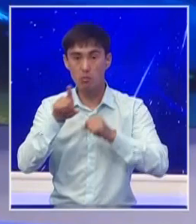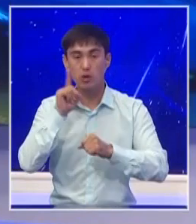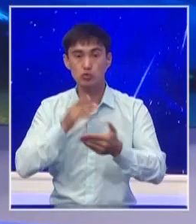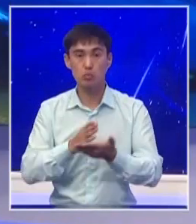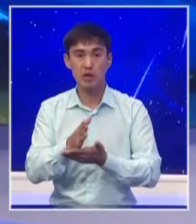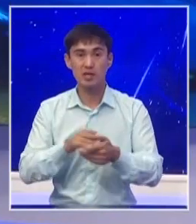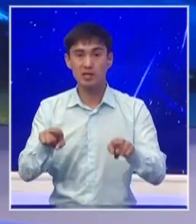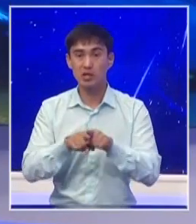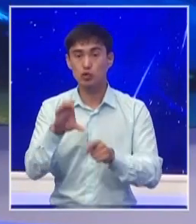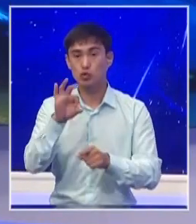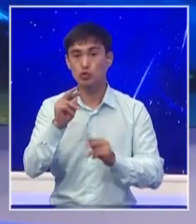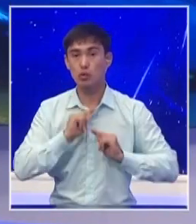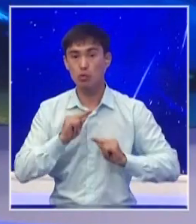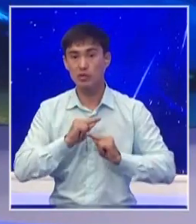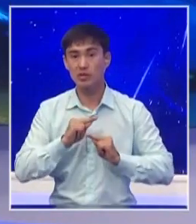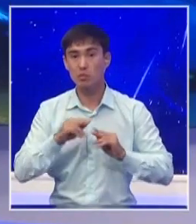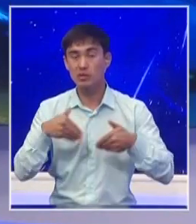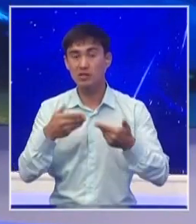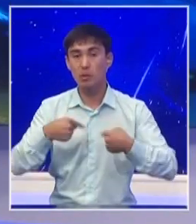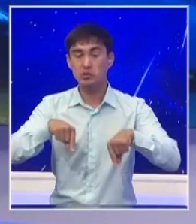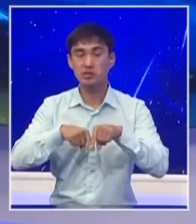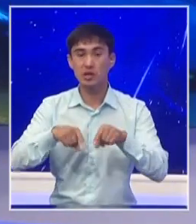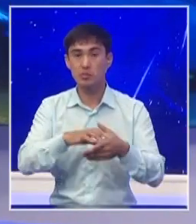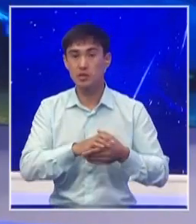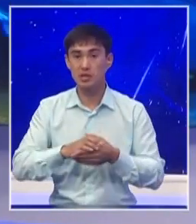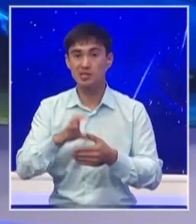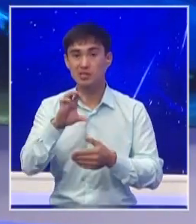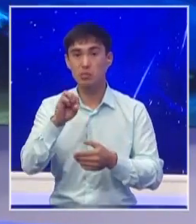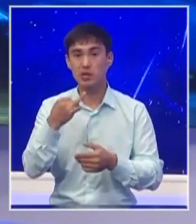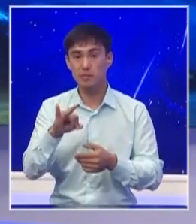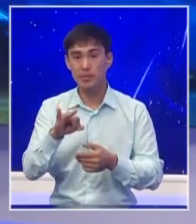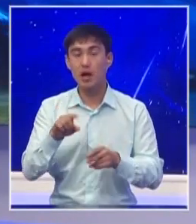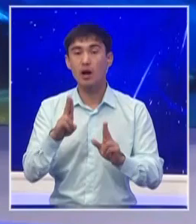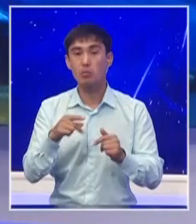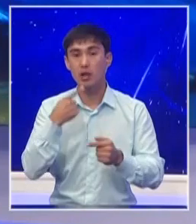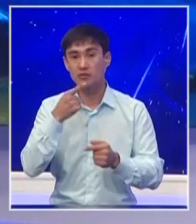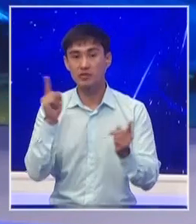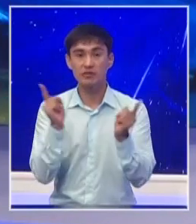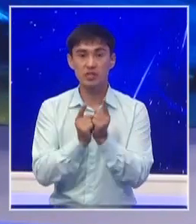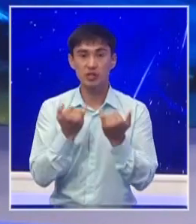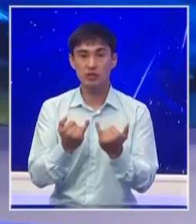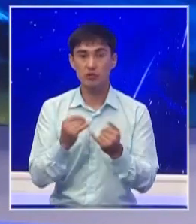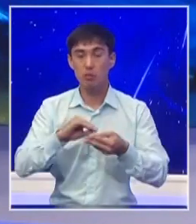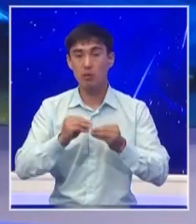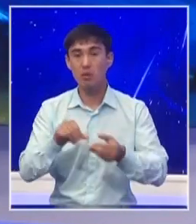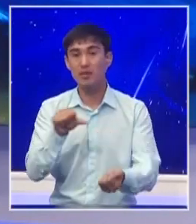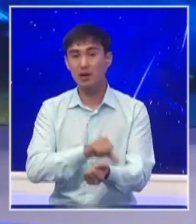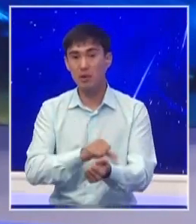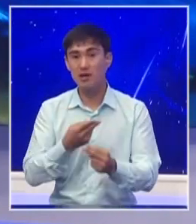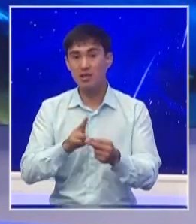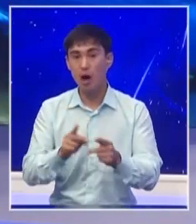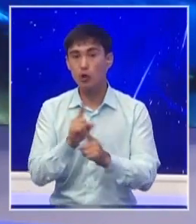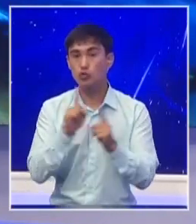молодежной политики, а также социальные работники и представители общественных объединений и СМИ. Как было отмечено на встрече, сегодня проблема наркомании